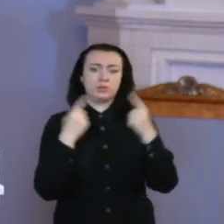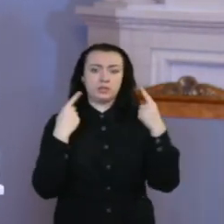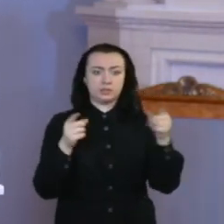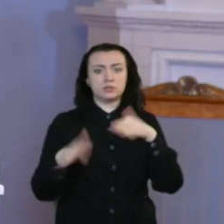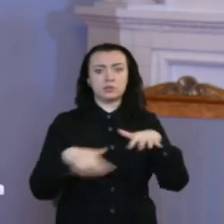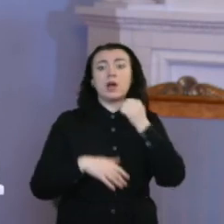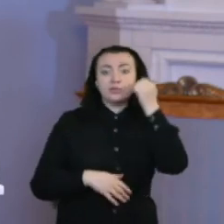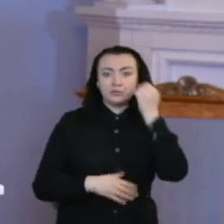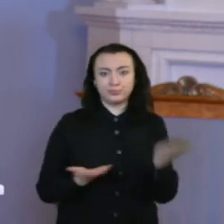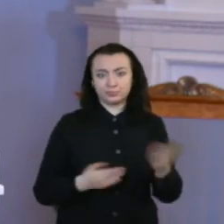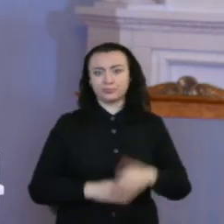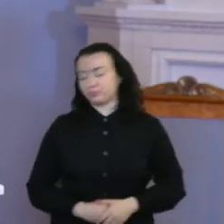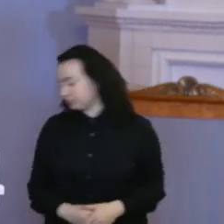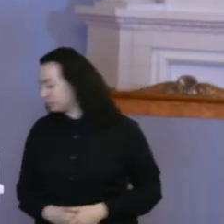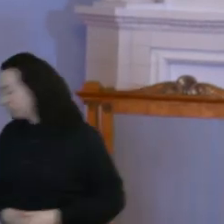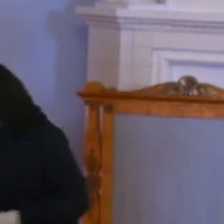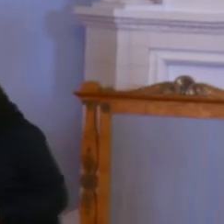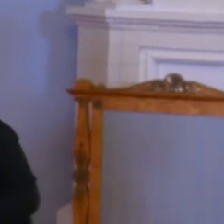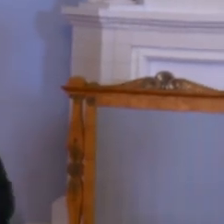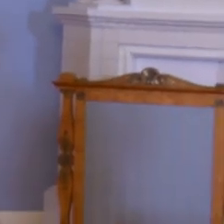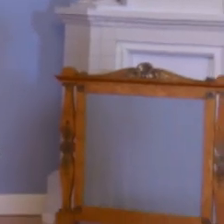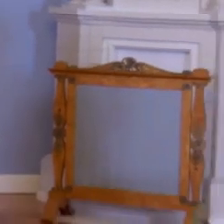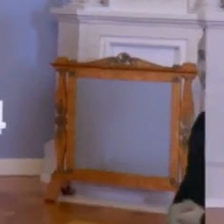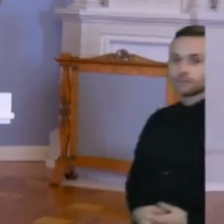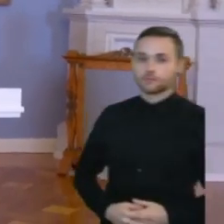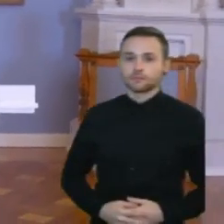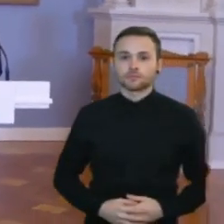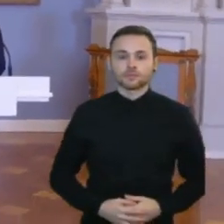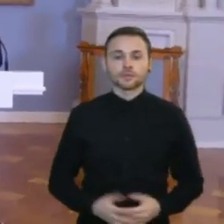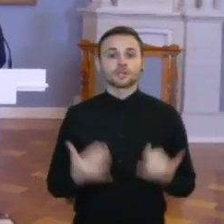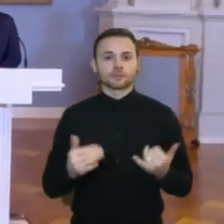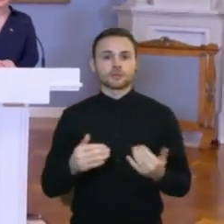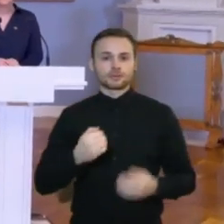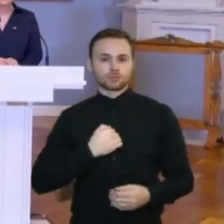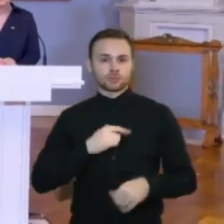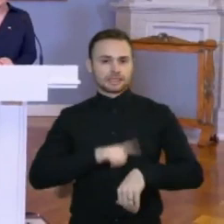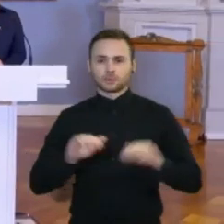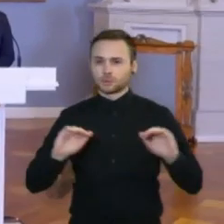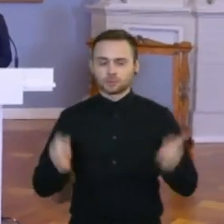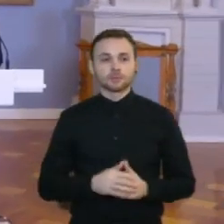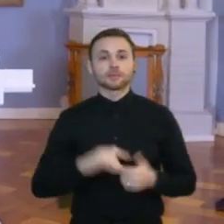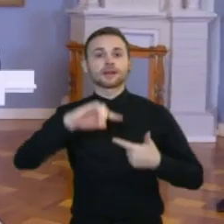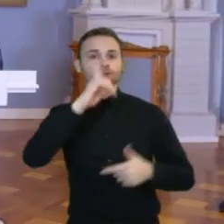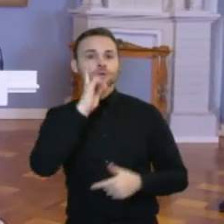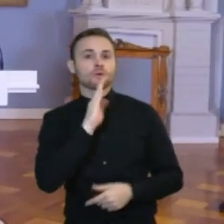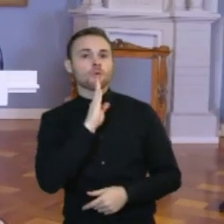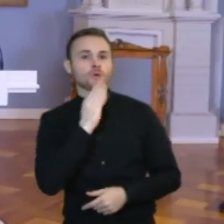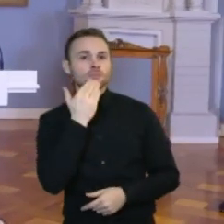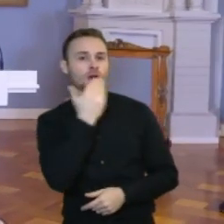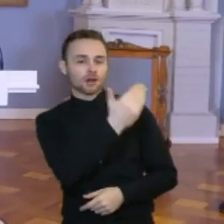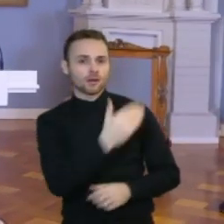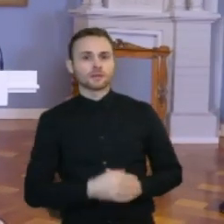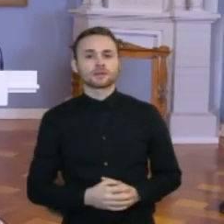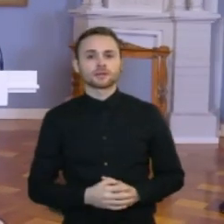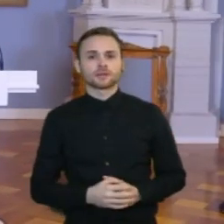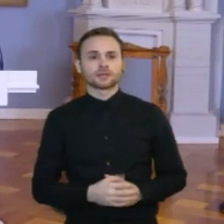situacijas. Ačiū. Dėkui, premjerė. Dabar turim nedaug laiko keletui klausimui. Kristina, prašau. LRT, Kristina Jackūnaitė, noriu